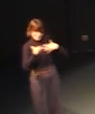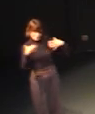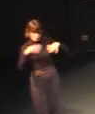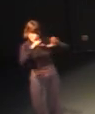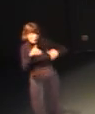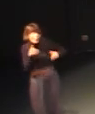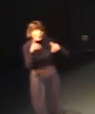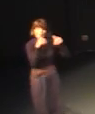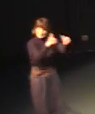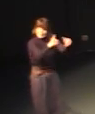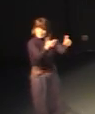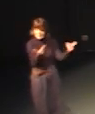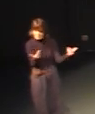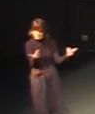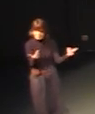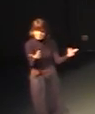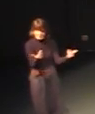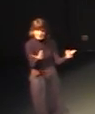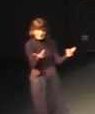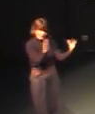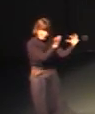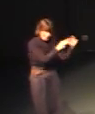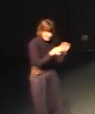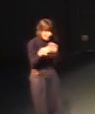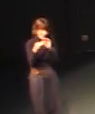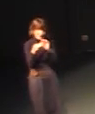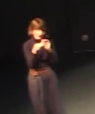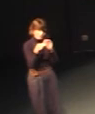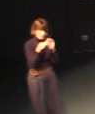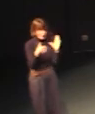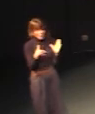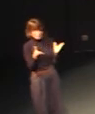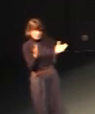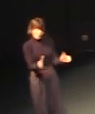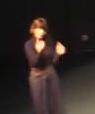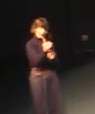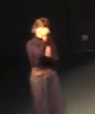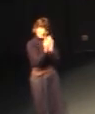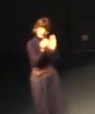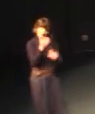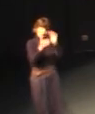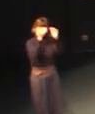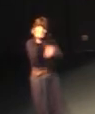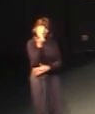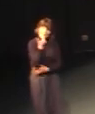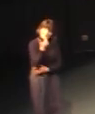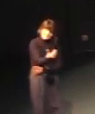bas et le régime qui est associé va pouvoir se développer voilà je vous remercie